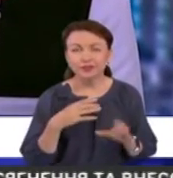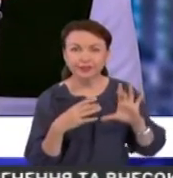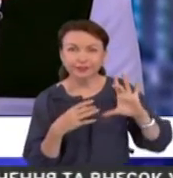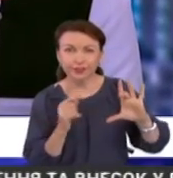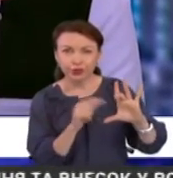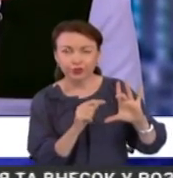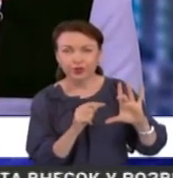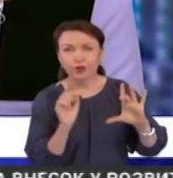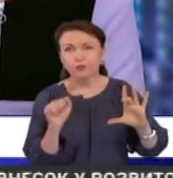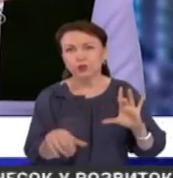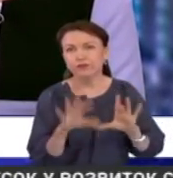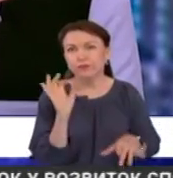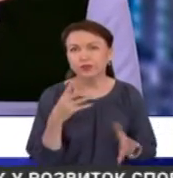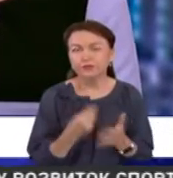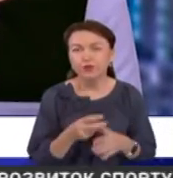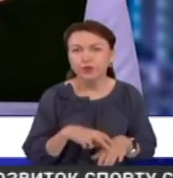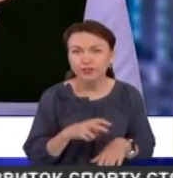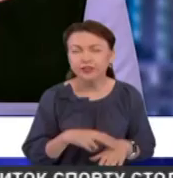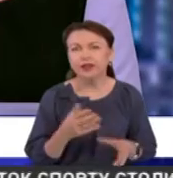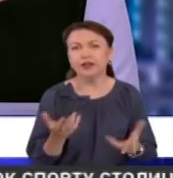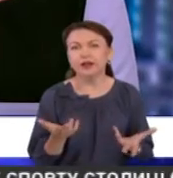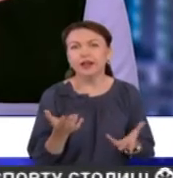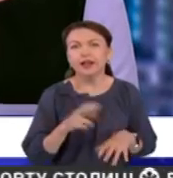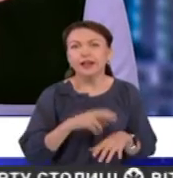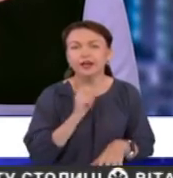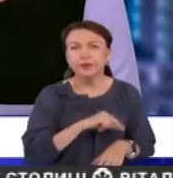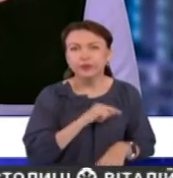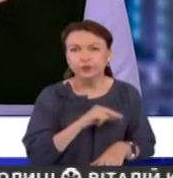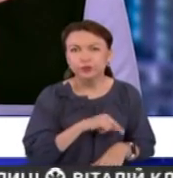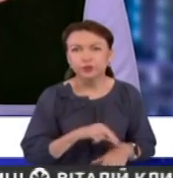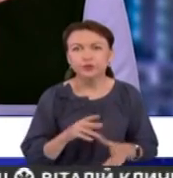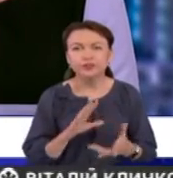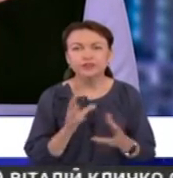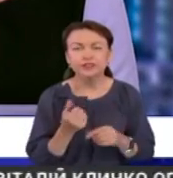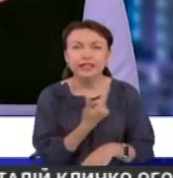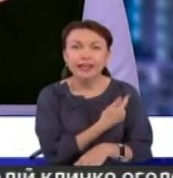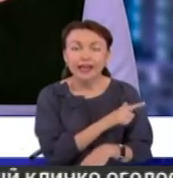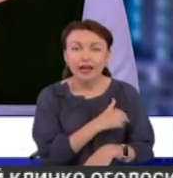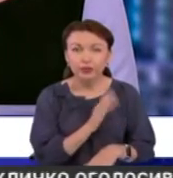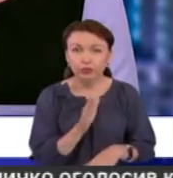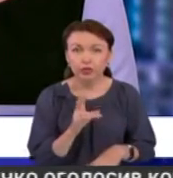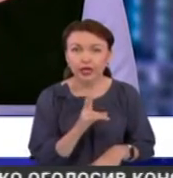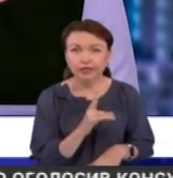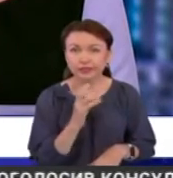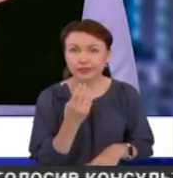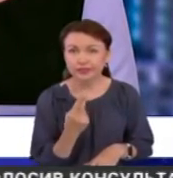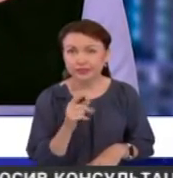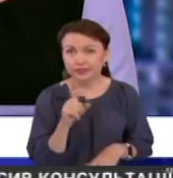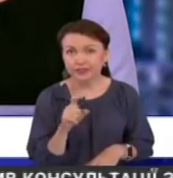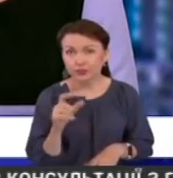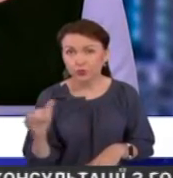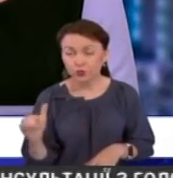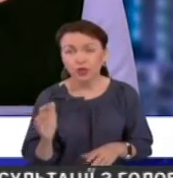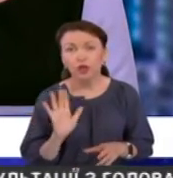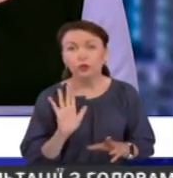тут можна обрати свого лікаря, що лікарня працює з НСЗУ. От всі лікарні, які будуть працювати з НСЗУ, всі лікарні, які